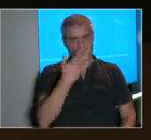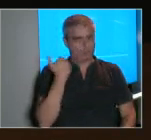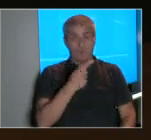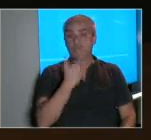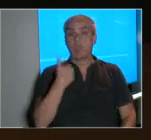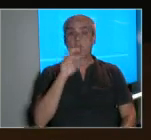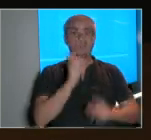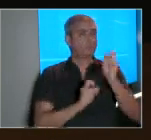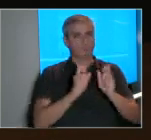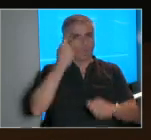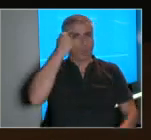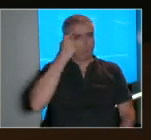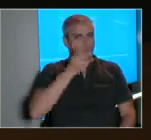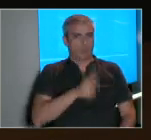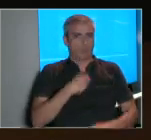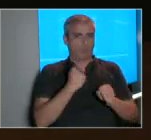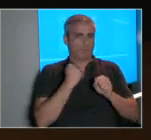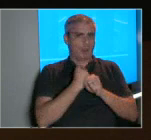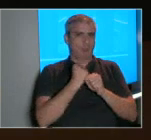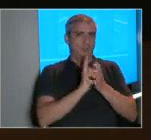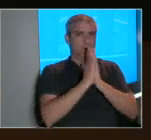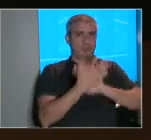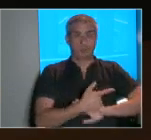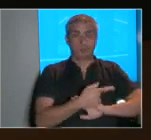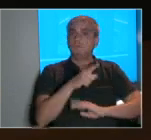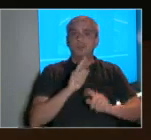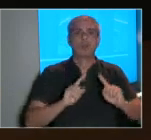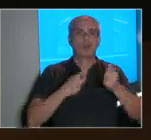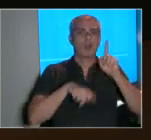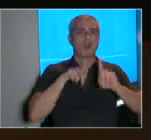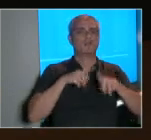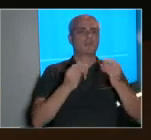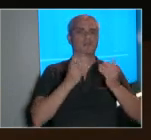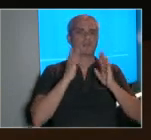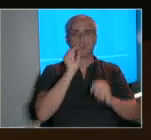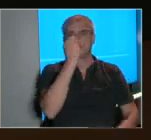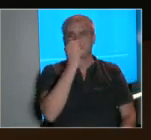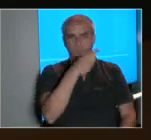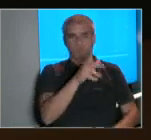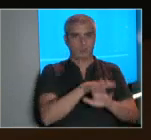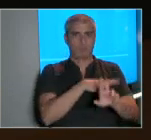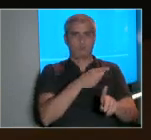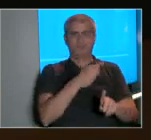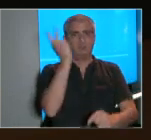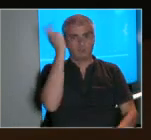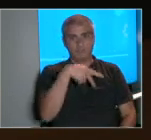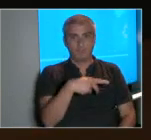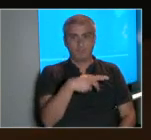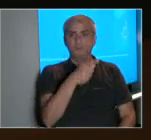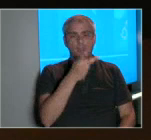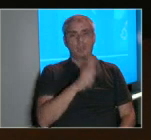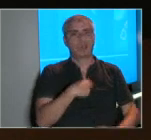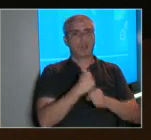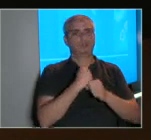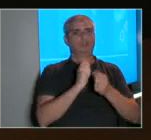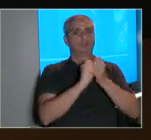רוב האנשים לא חושבים שהם יכולים להביא לשינוי. זה קורה לפעמים בדברים נורא קטנים שאתה מרגיש ואתה מבין שאתה יכול